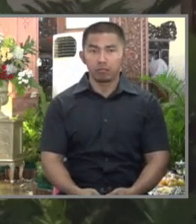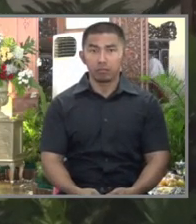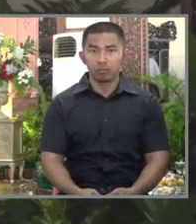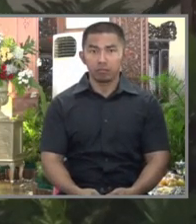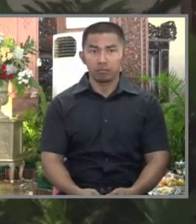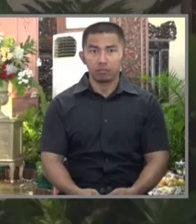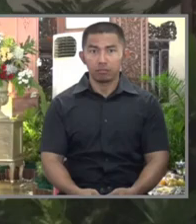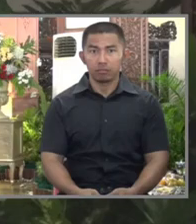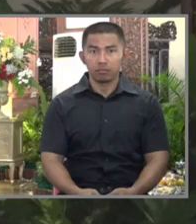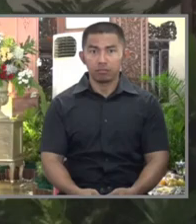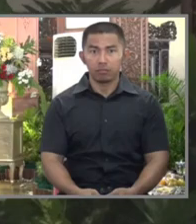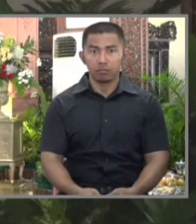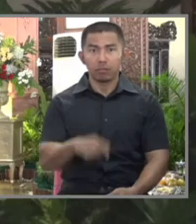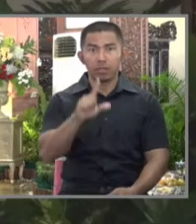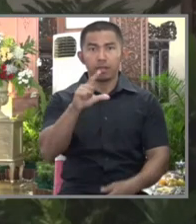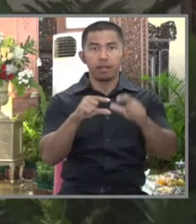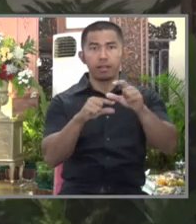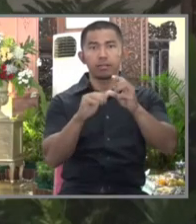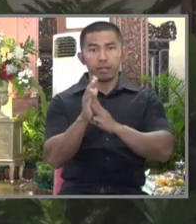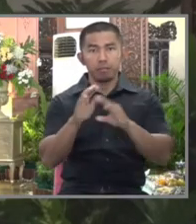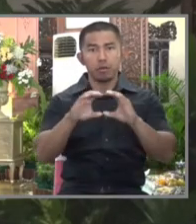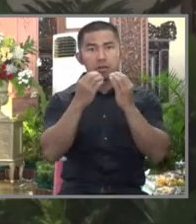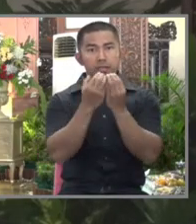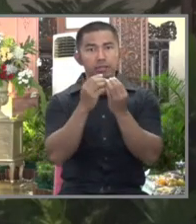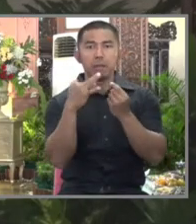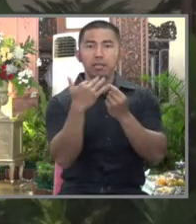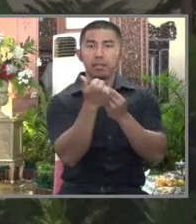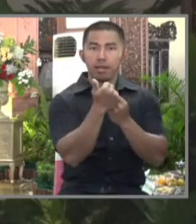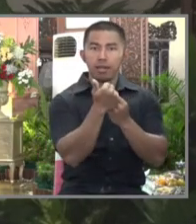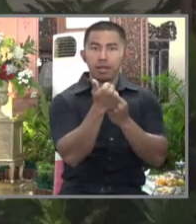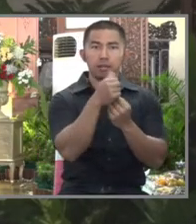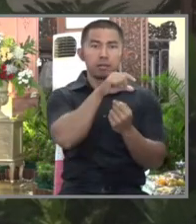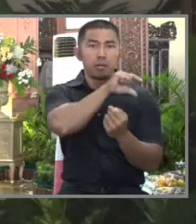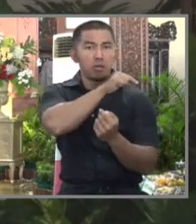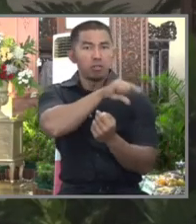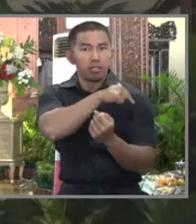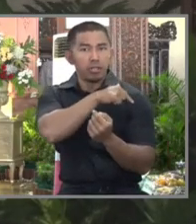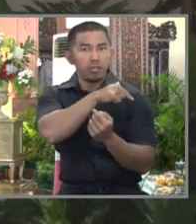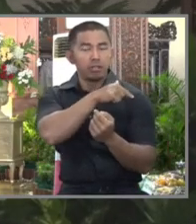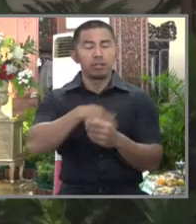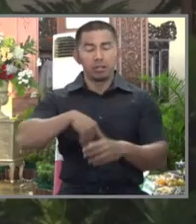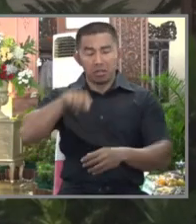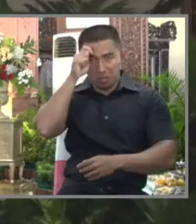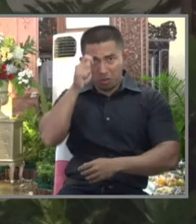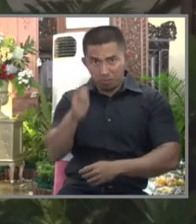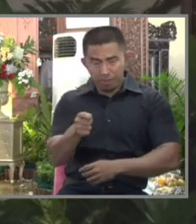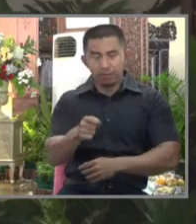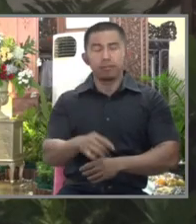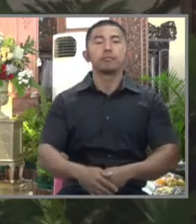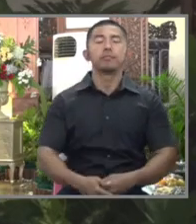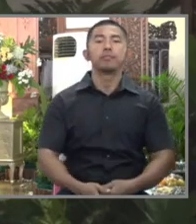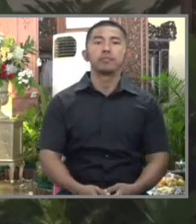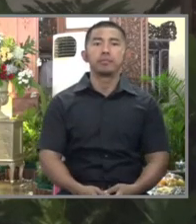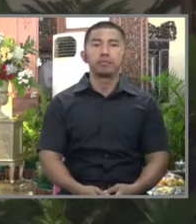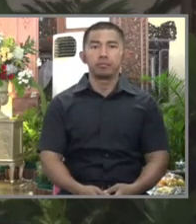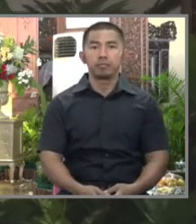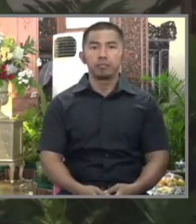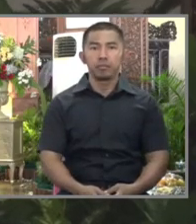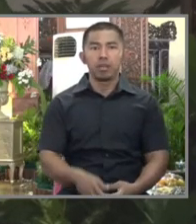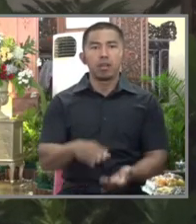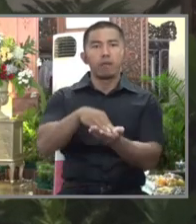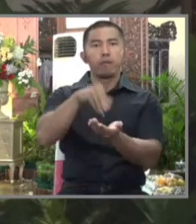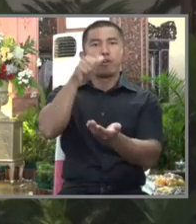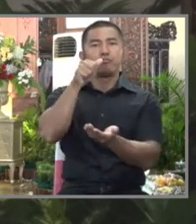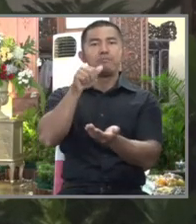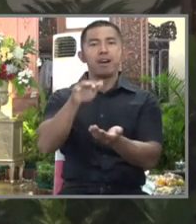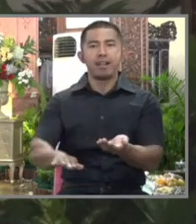para LSM, Ormas, Akademisi, yang sangat saya hormati, ada juga Forum